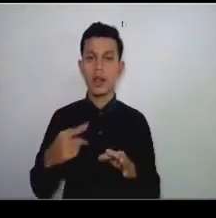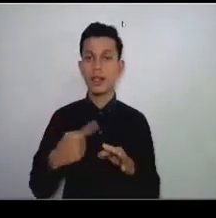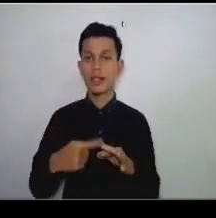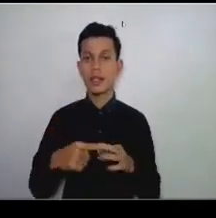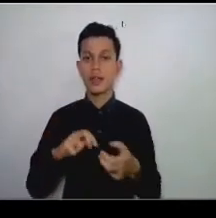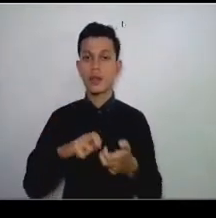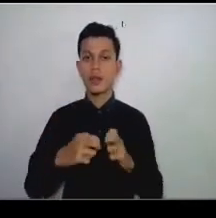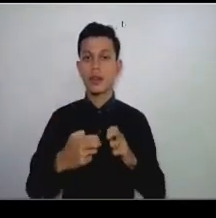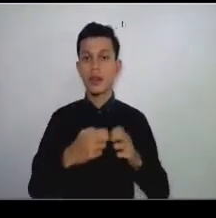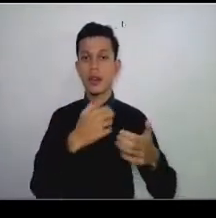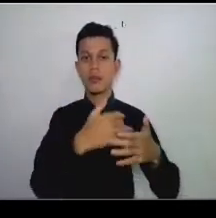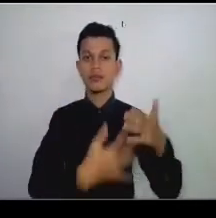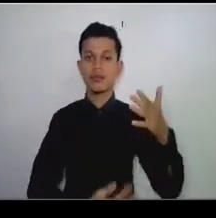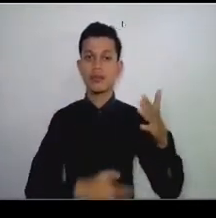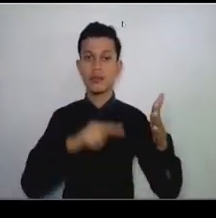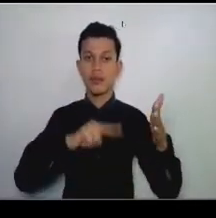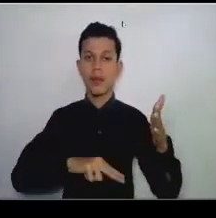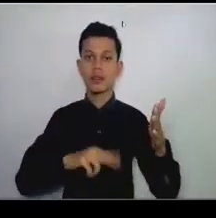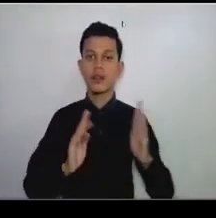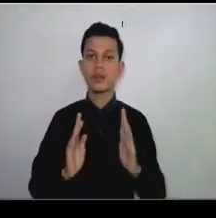seterusnya dianggap